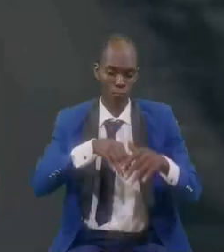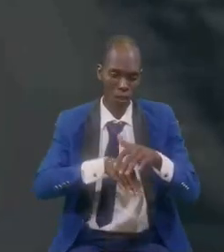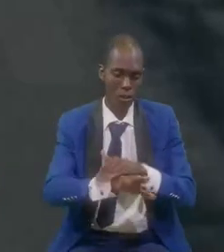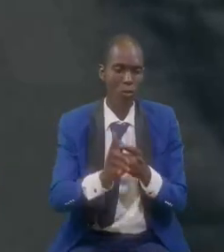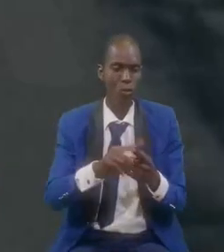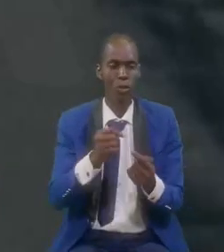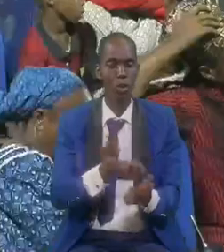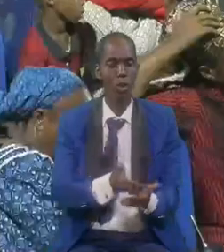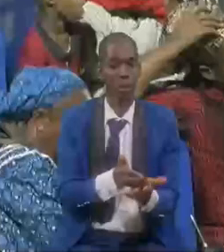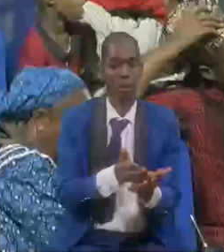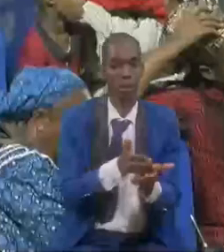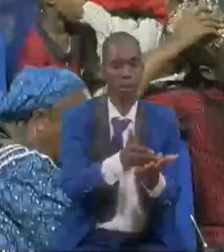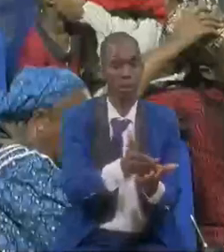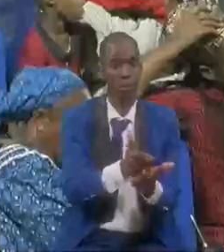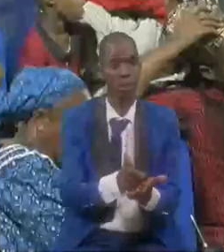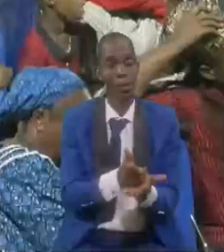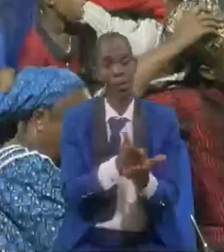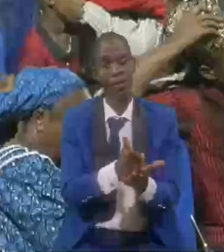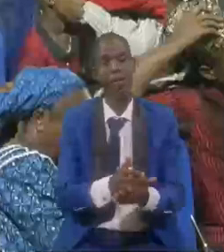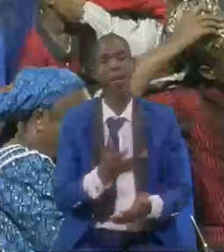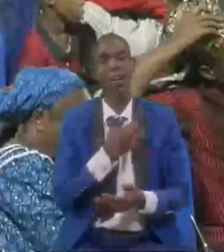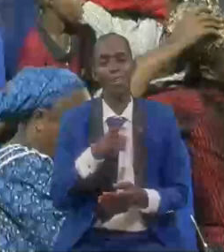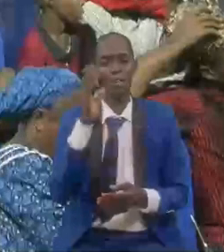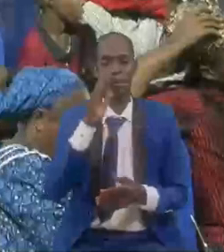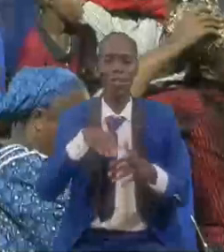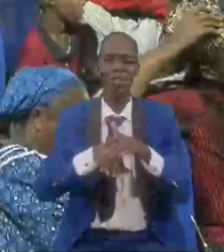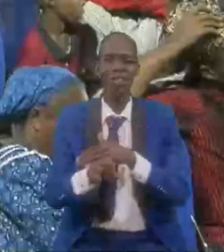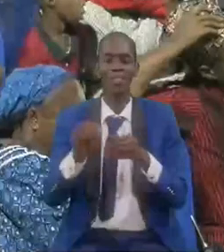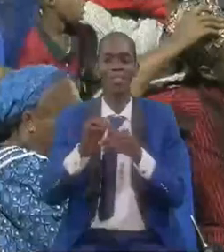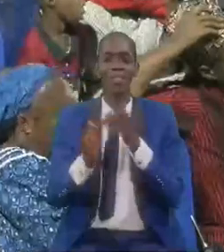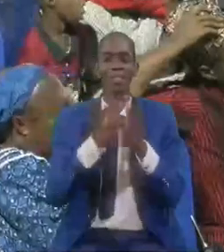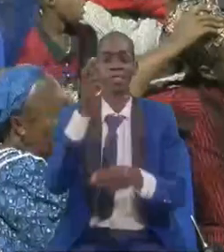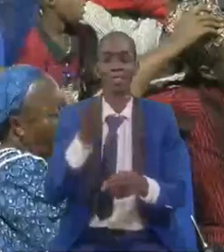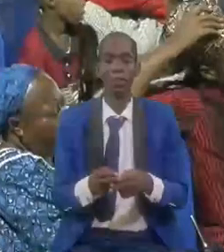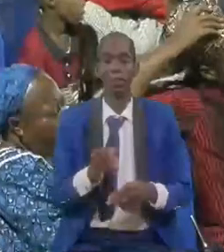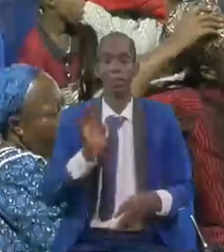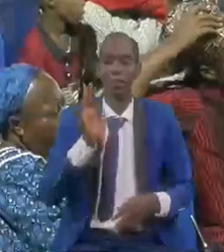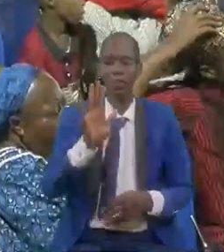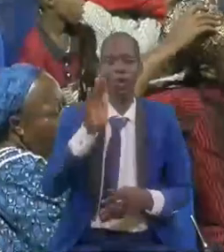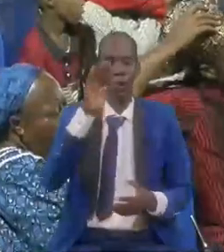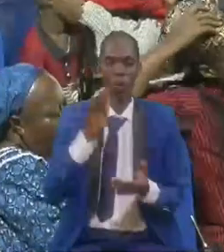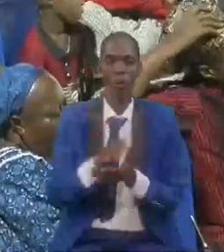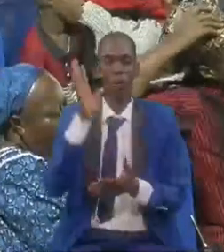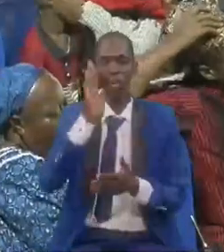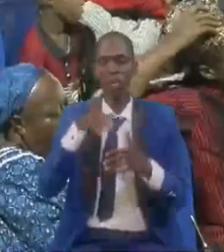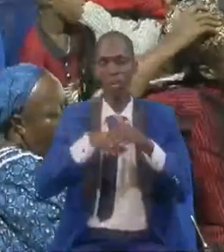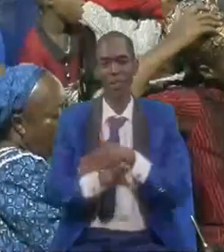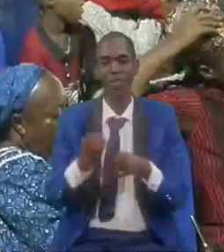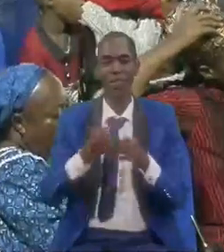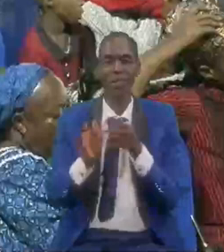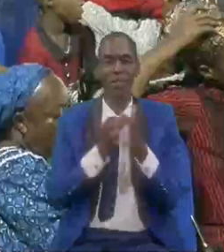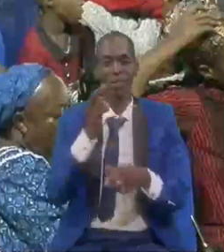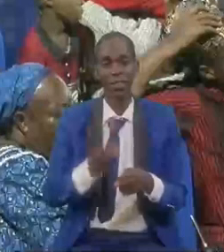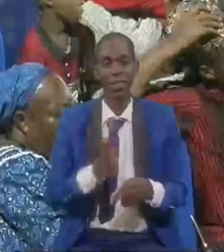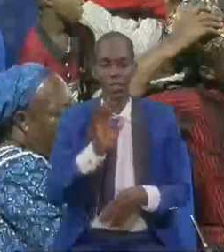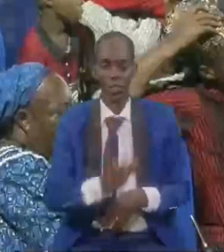sa femme est entrée, tu vas entrer, ta femme va entrer, et les